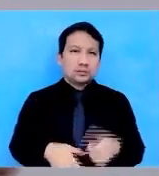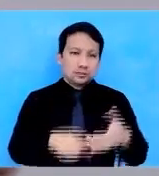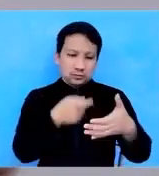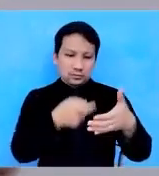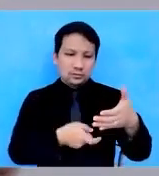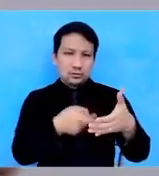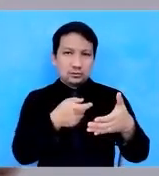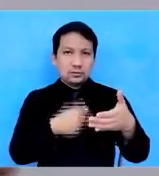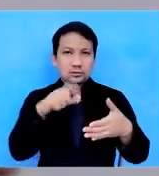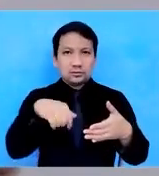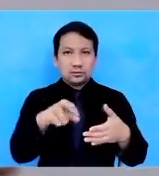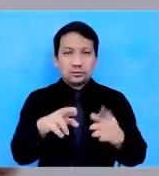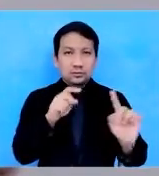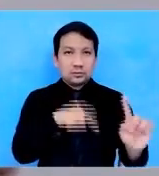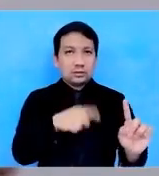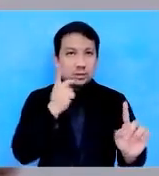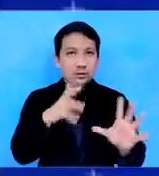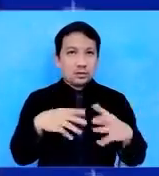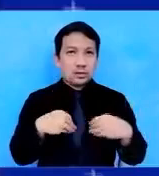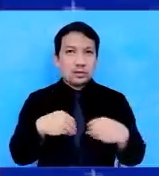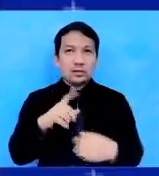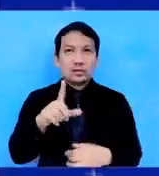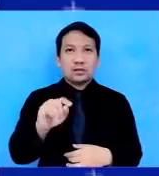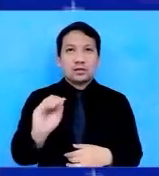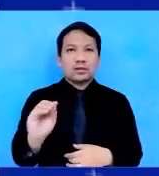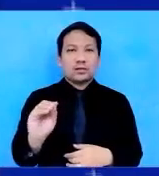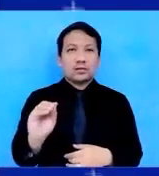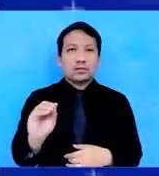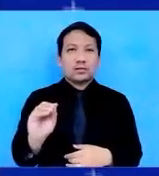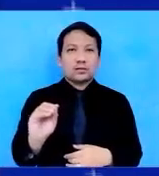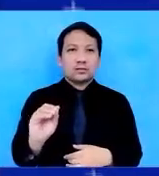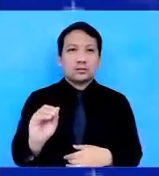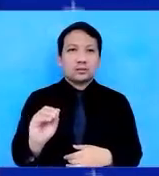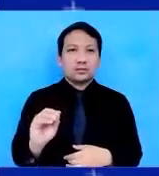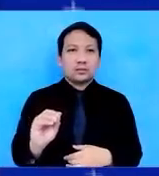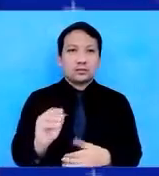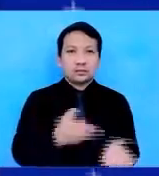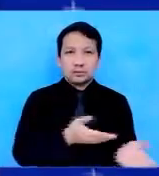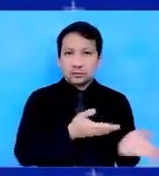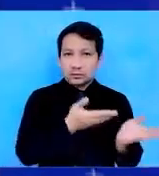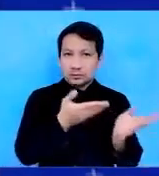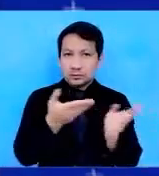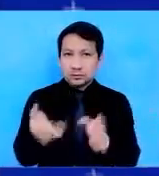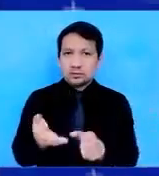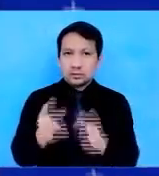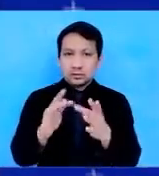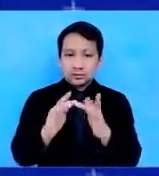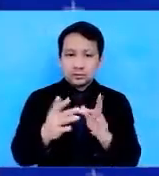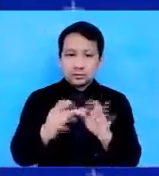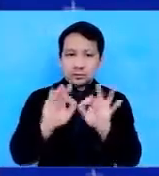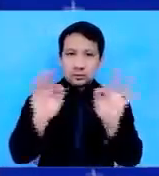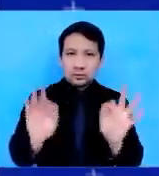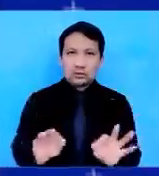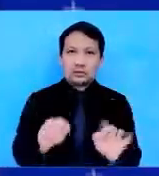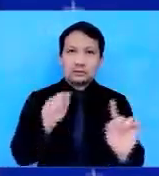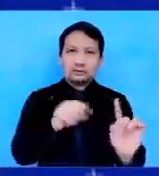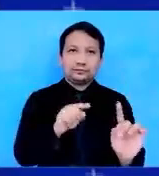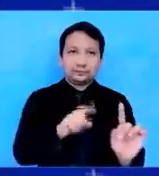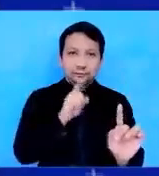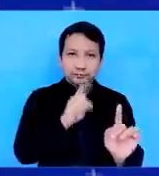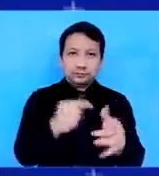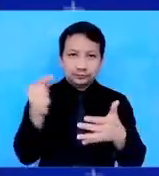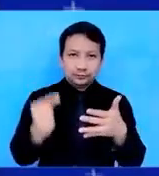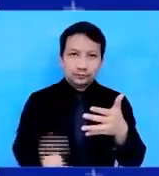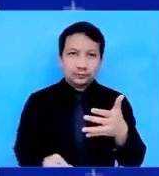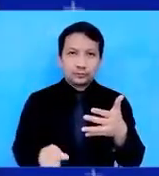code na makikita sa mga tanggapan ng LTO. Kapag na-scan na, dadalhin kayo nito sa isang online form. Dito niyo pwedeng idetalye kung